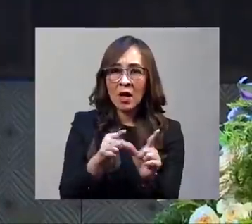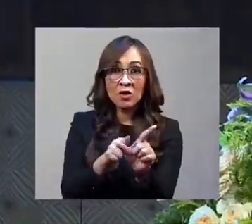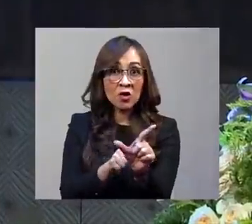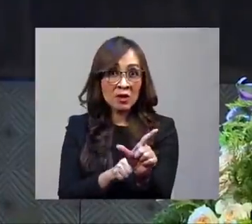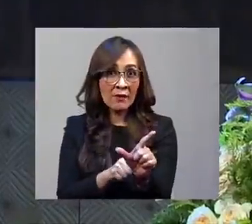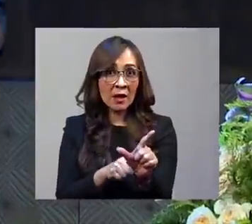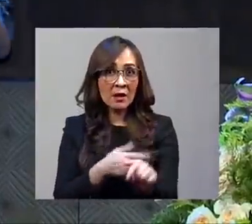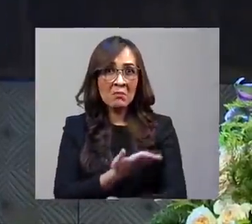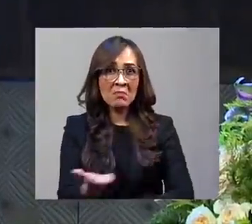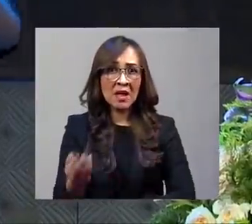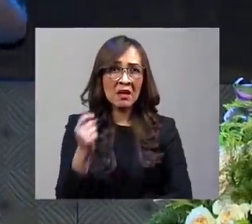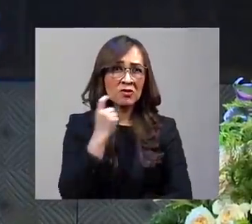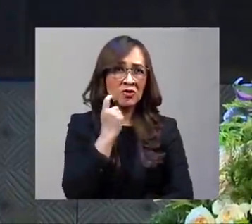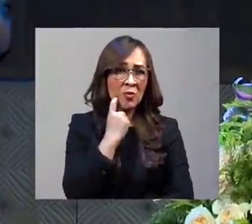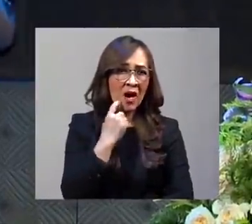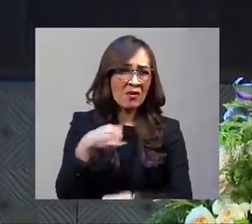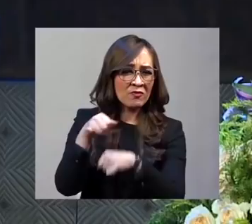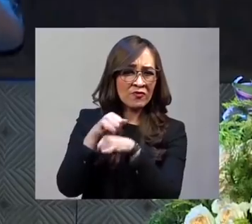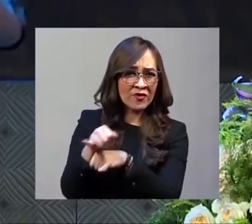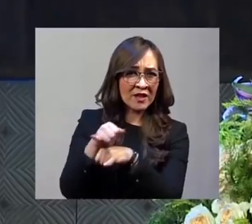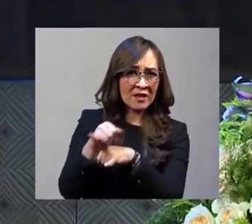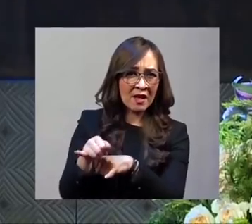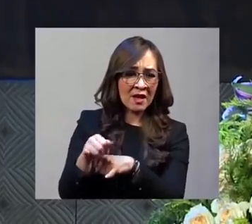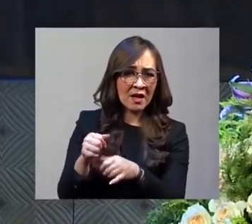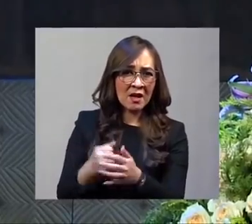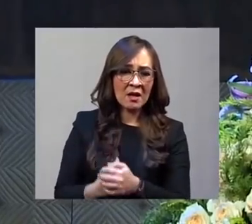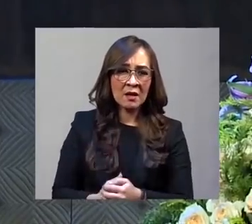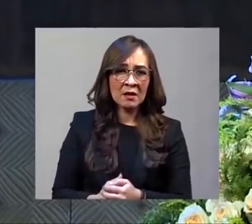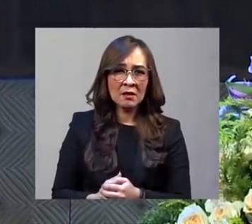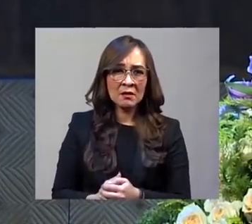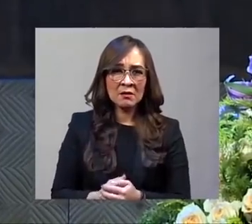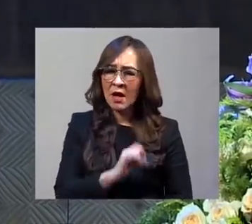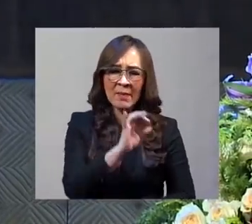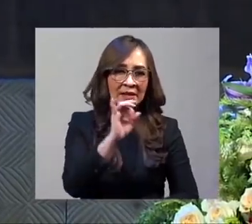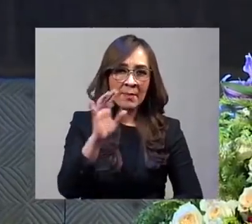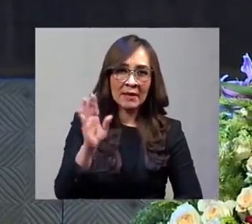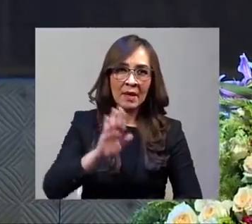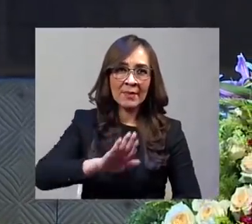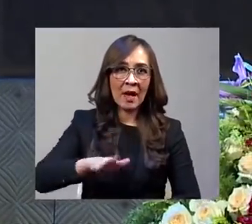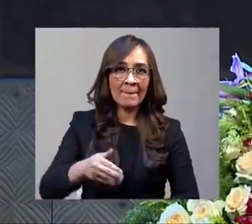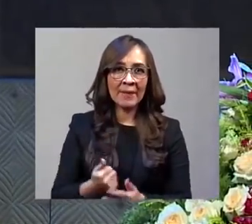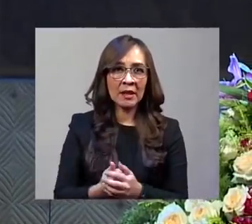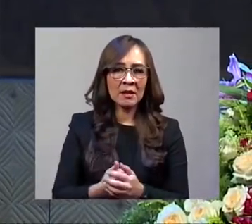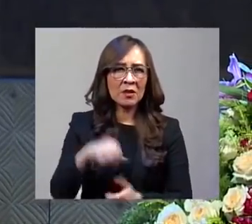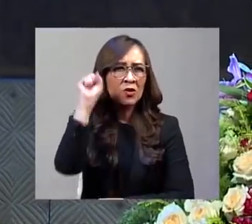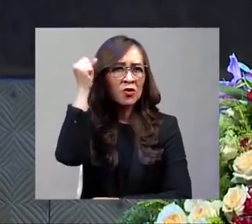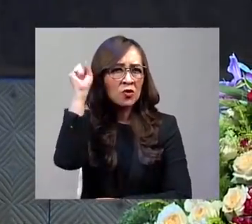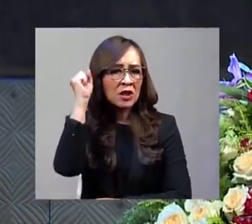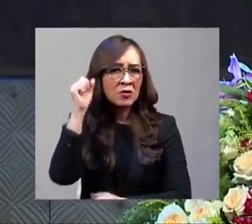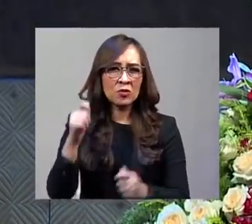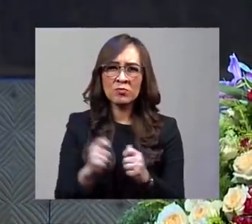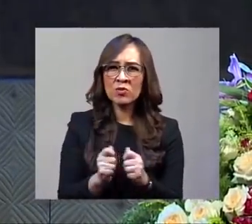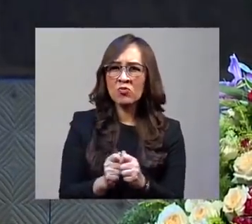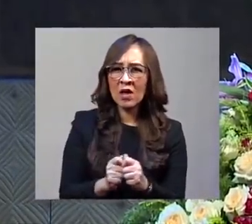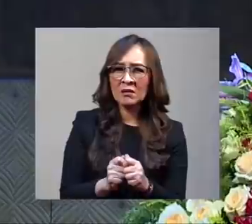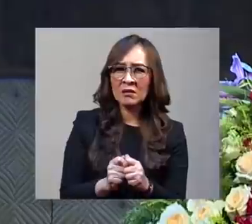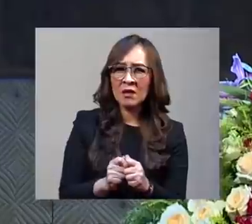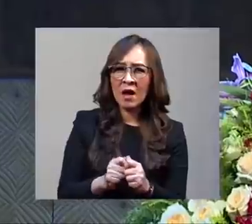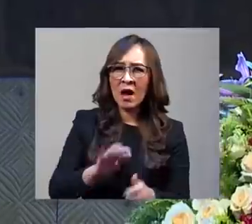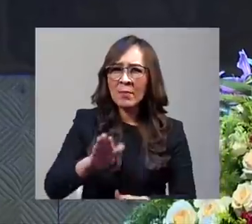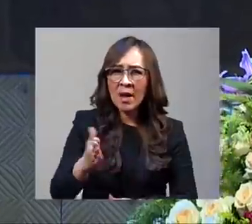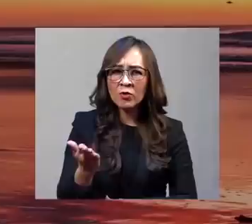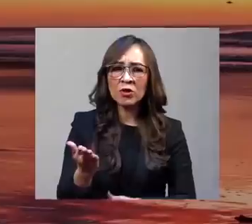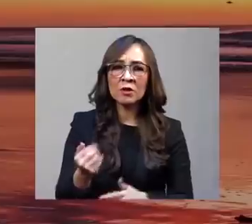mereka tebar fitnah, mereka coba dengan gerakan apapun, tapi tidak bisa berbuat sesuatu karena pembelaan Tuhan buat